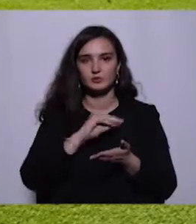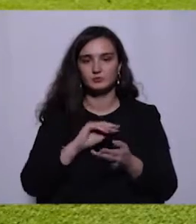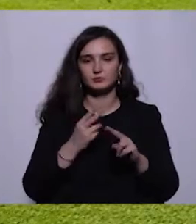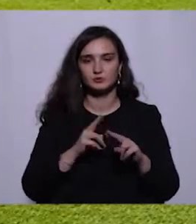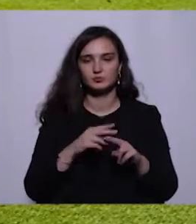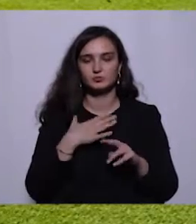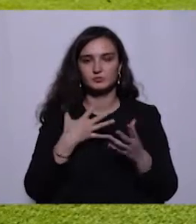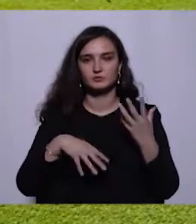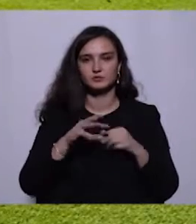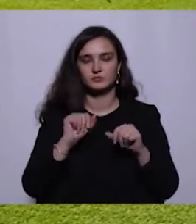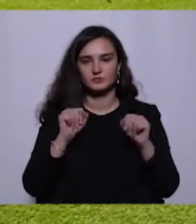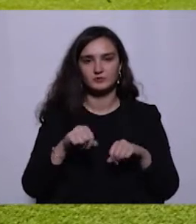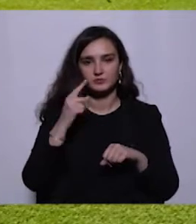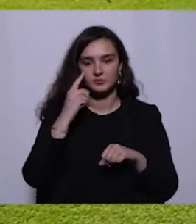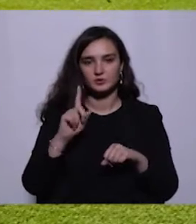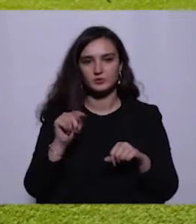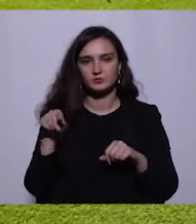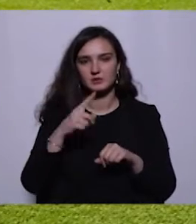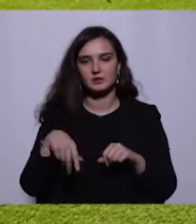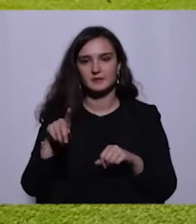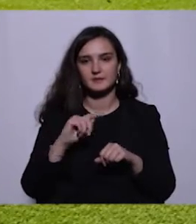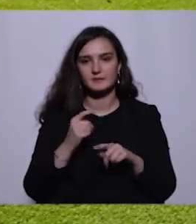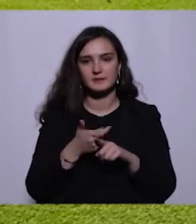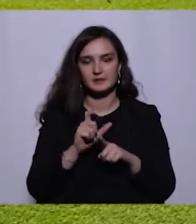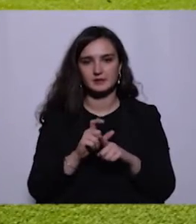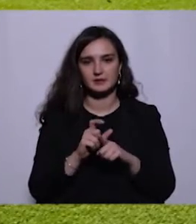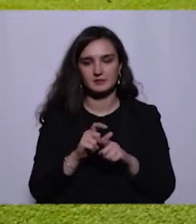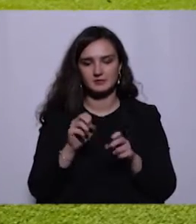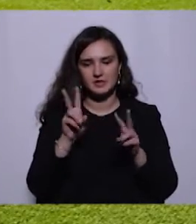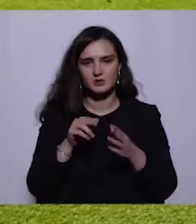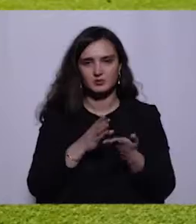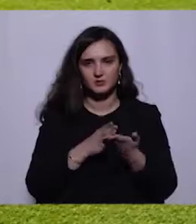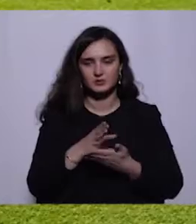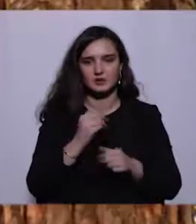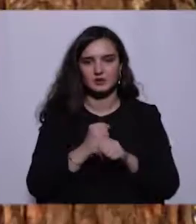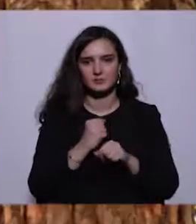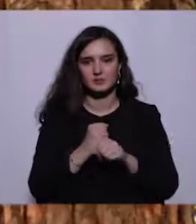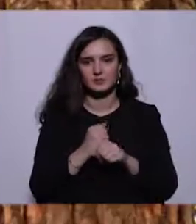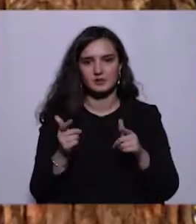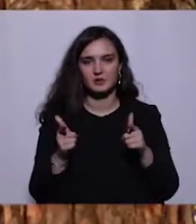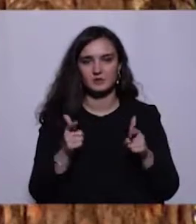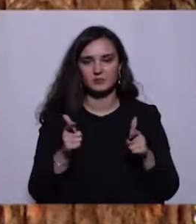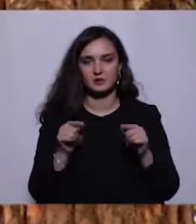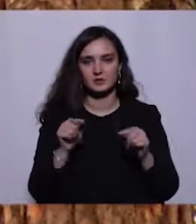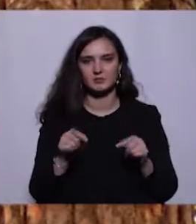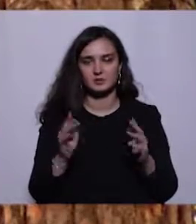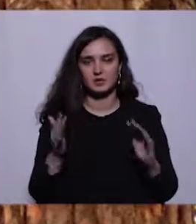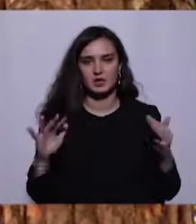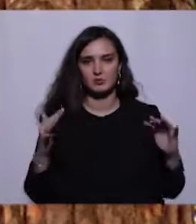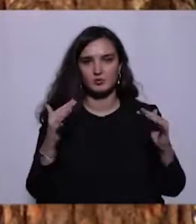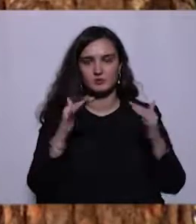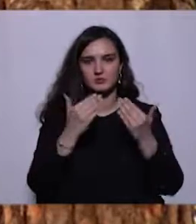რომ ჩვენ შეგვიძლია ვიფიქროთ, რომ ისინი ძალიან მიზანდასახულად ემზადებოდნენ ამ